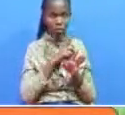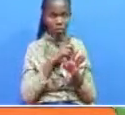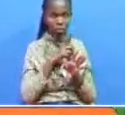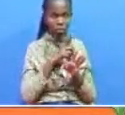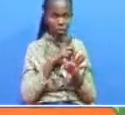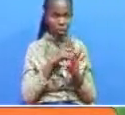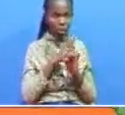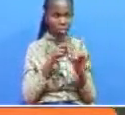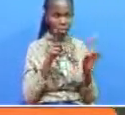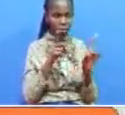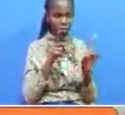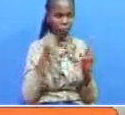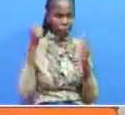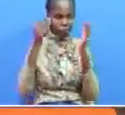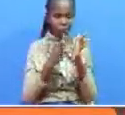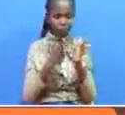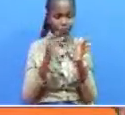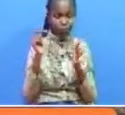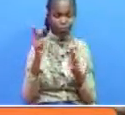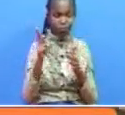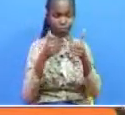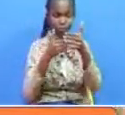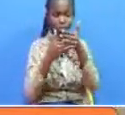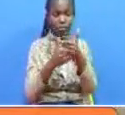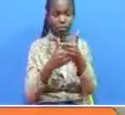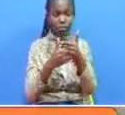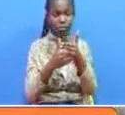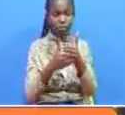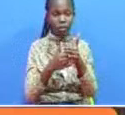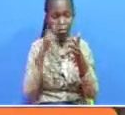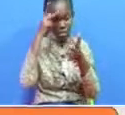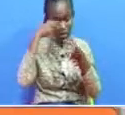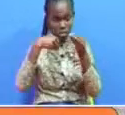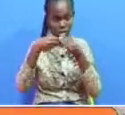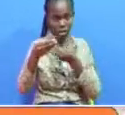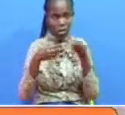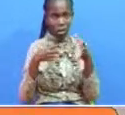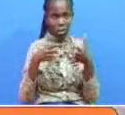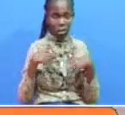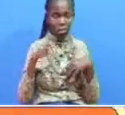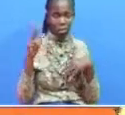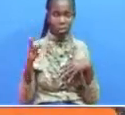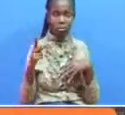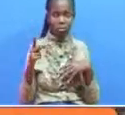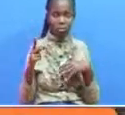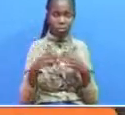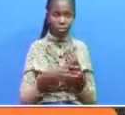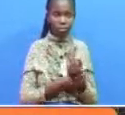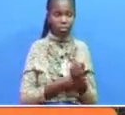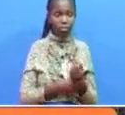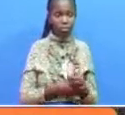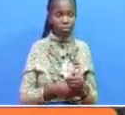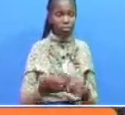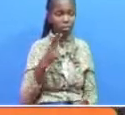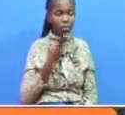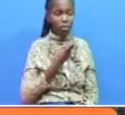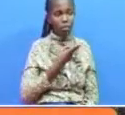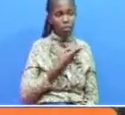vandu wake kutongwe siyateti make manguatu ni wa Kenya kwanza kutasera kulakwe ene ndhima ndhia Kenya tuenda